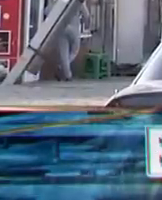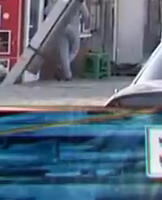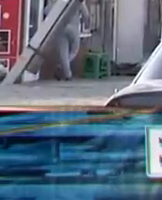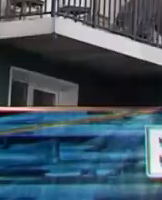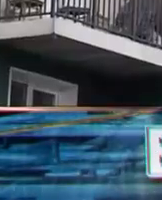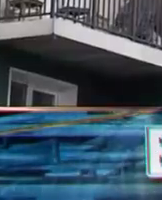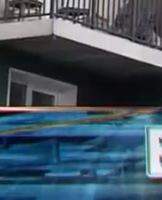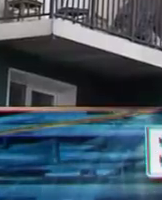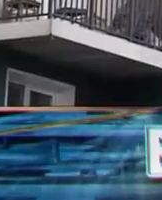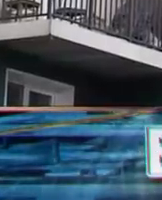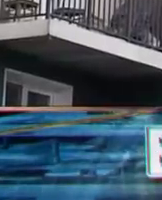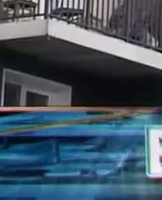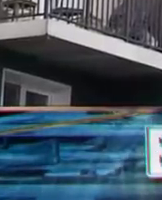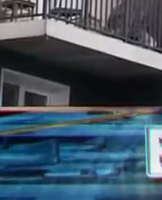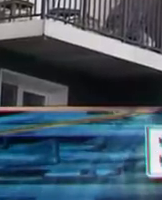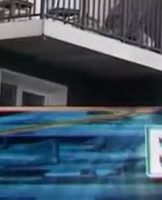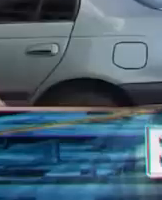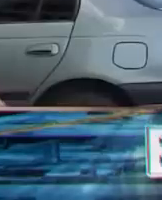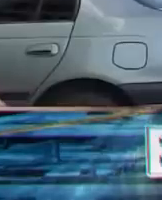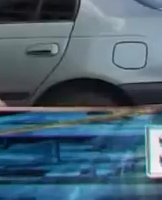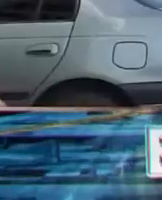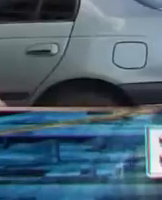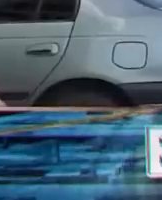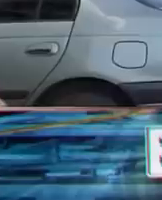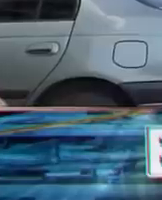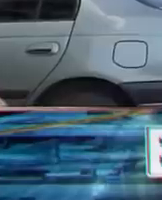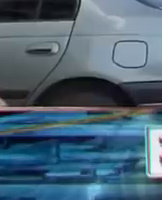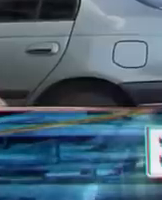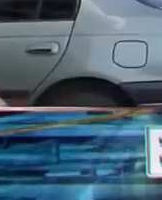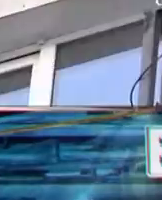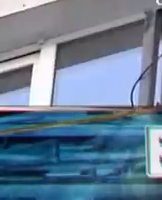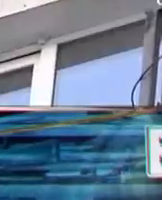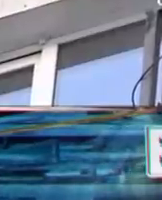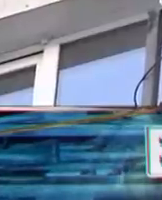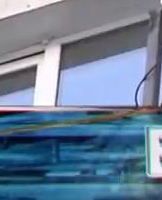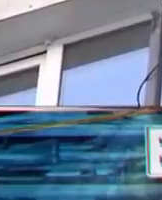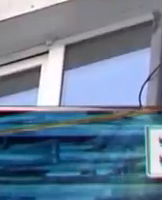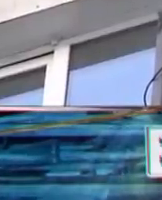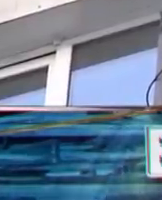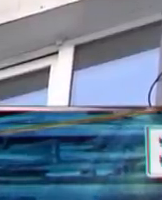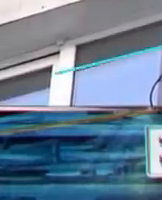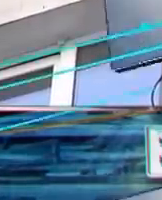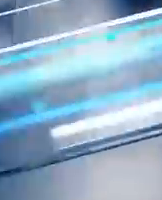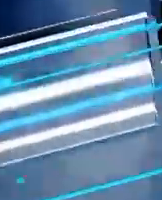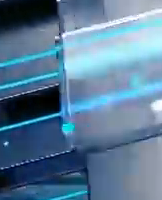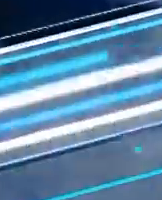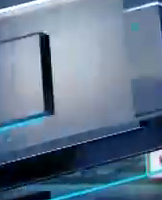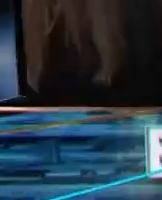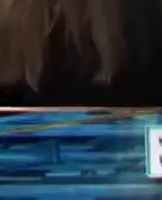20 мың тұрғыны қуанып жатыр. Қарасай ауданындағы Асыл Арман тұрғын үй кешенінен карантин алынды.